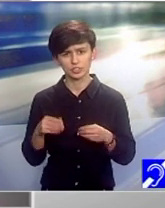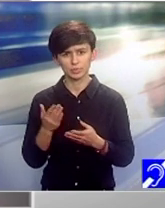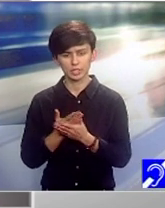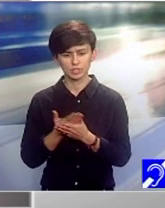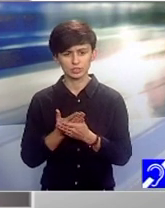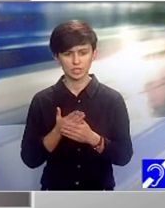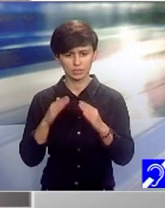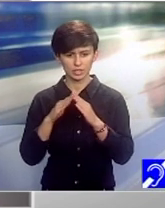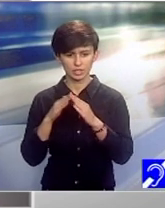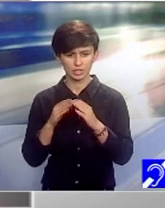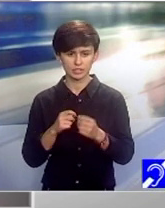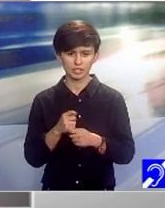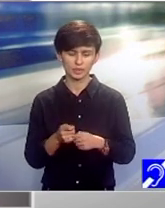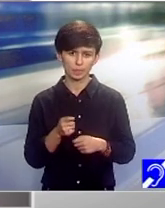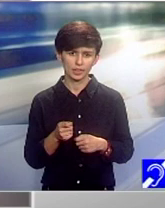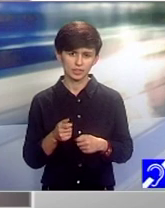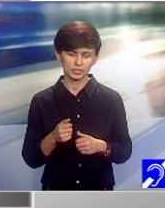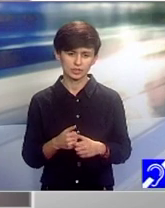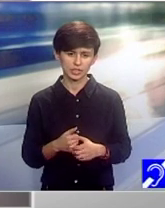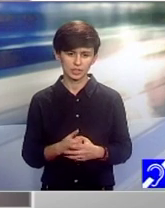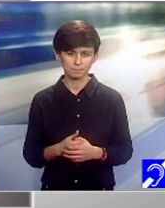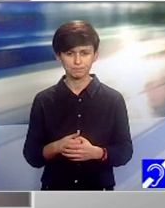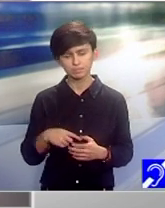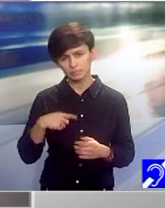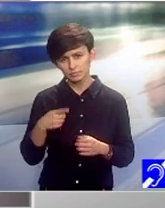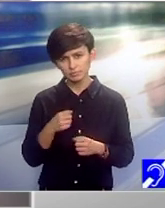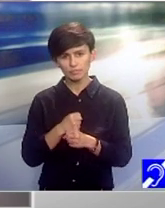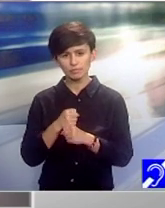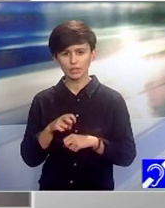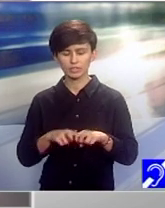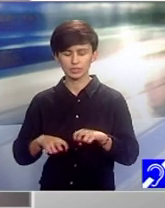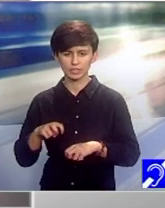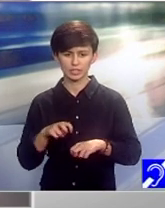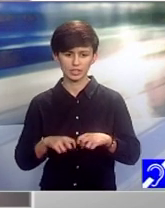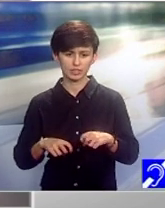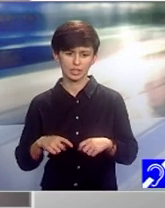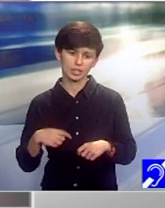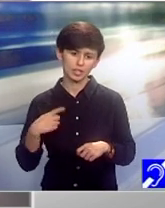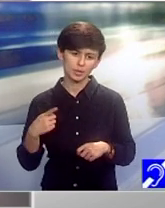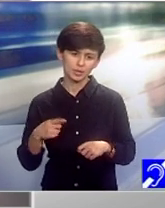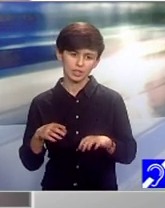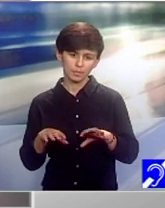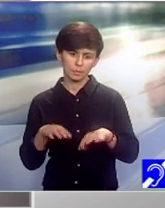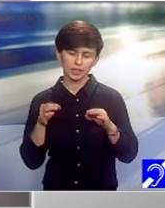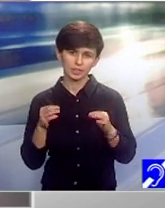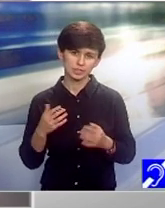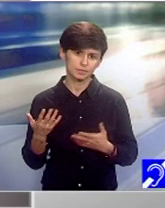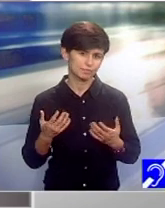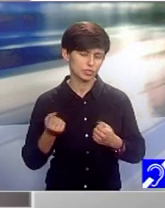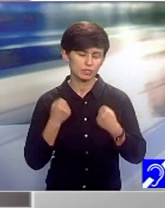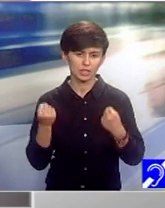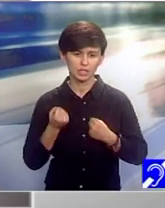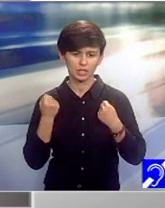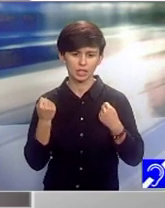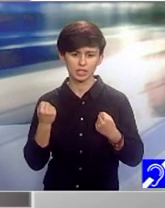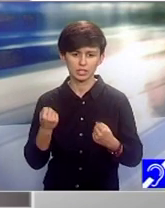casa de asigurări. Am făcut PET scan-ul. După PET scan am mai găsit ceva activ în zona inghinală.